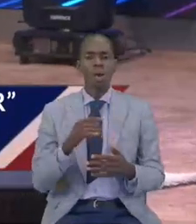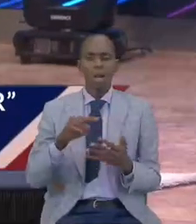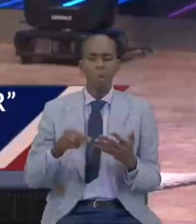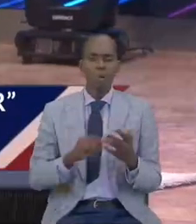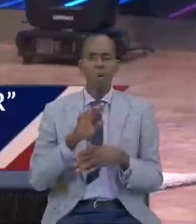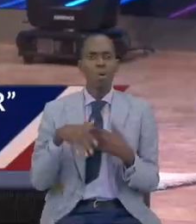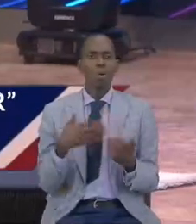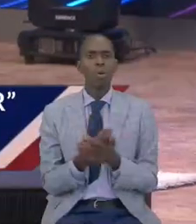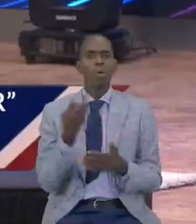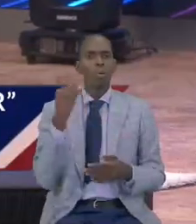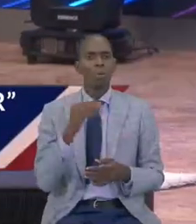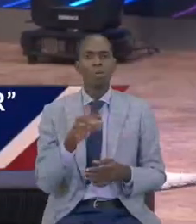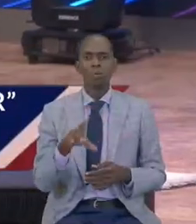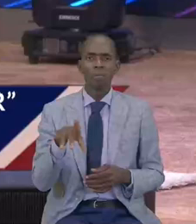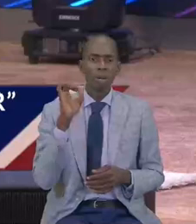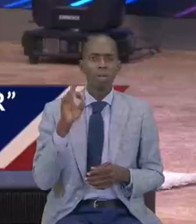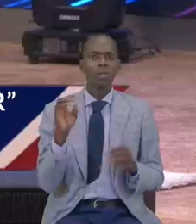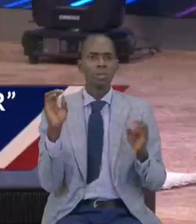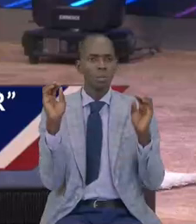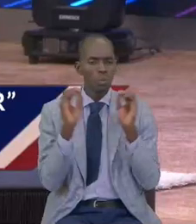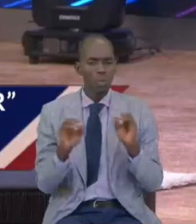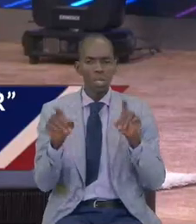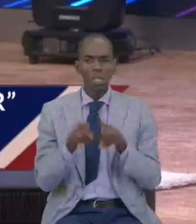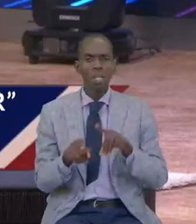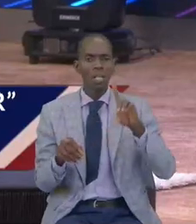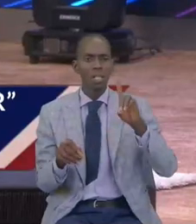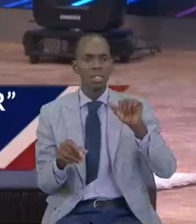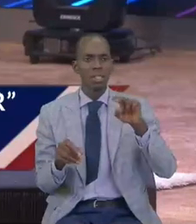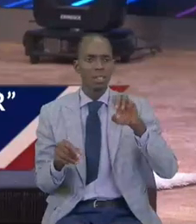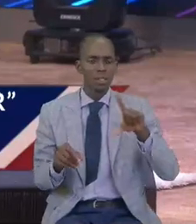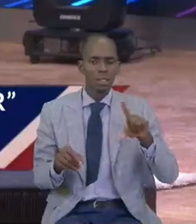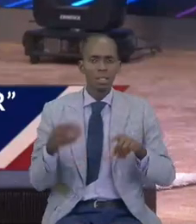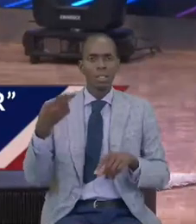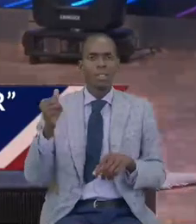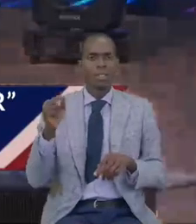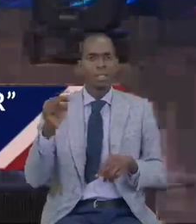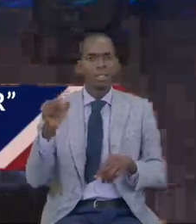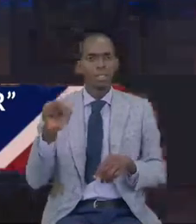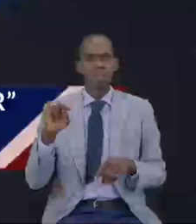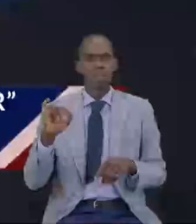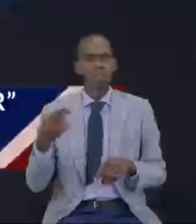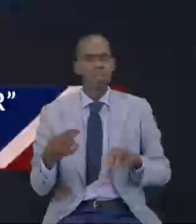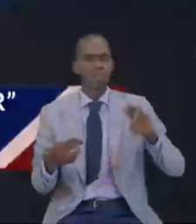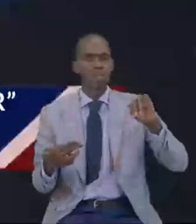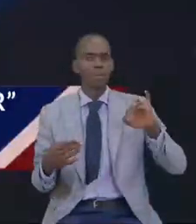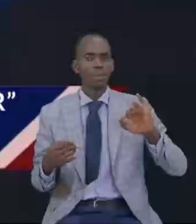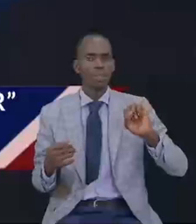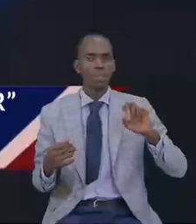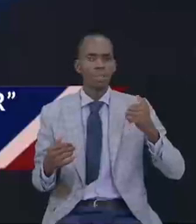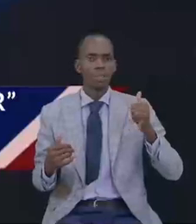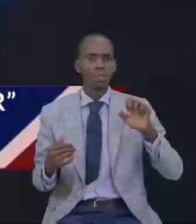il ne s'en trouva aucun comme Daniel, Anania, Michaël et Azaria. Il fut donc